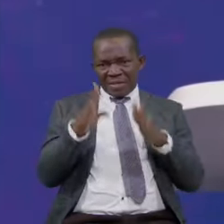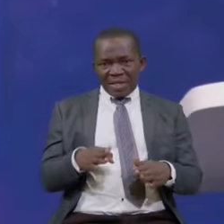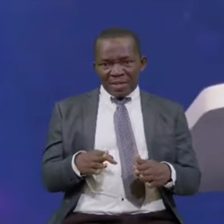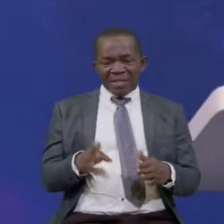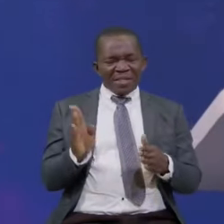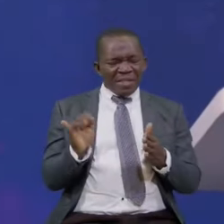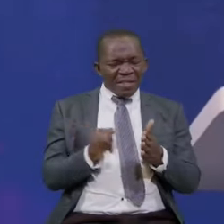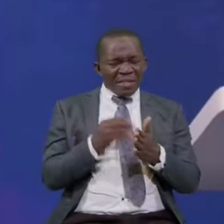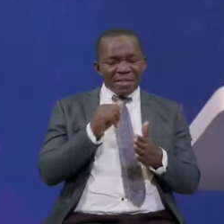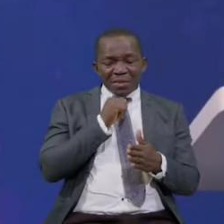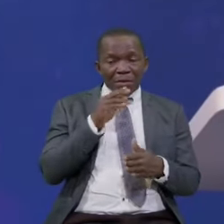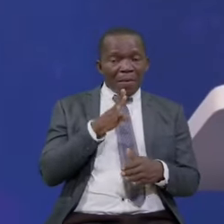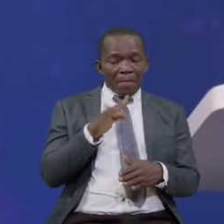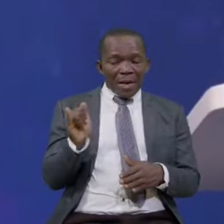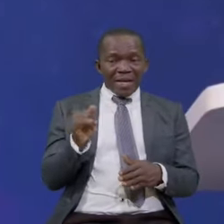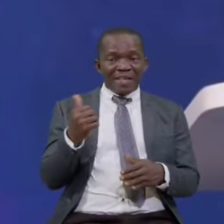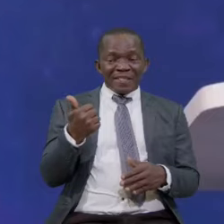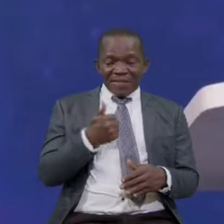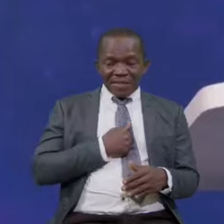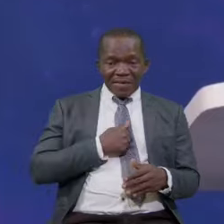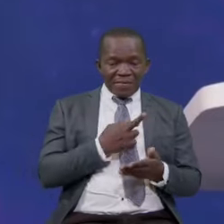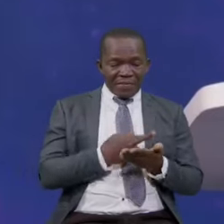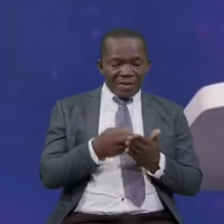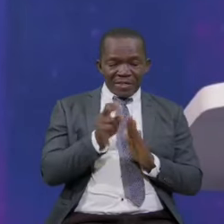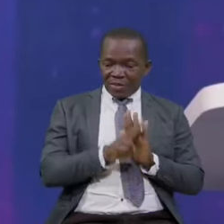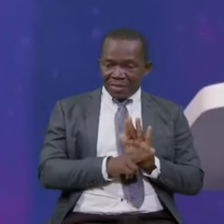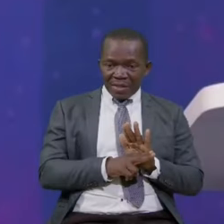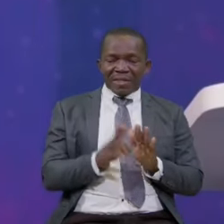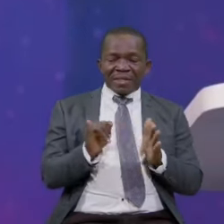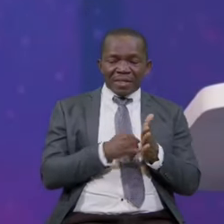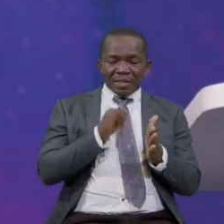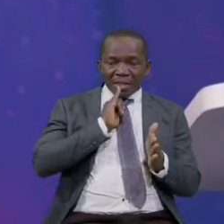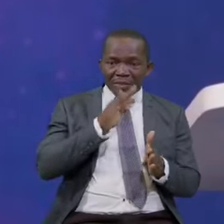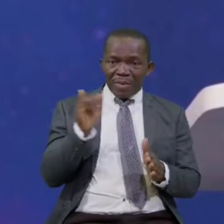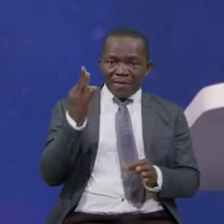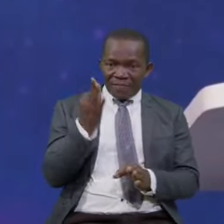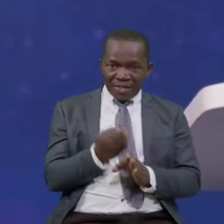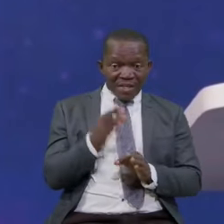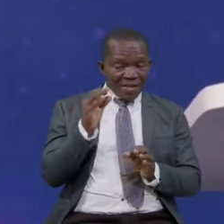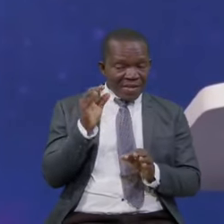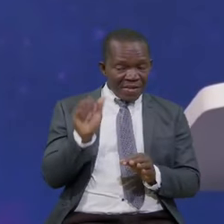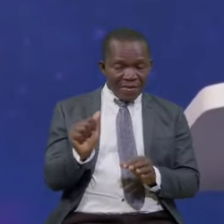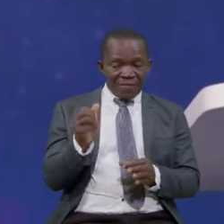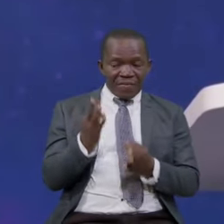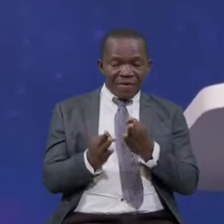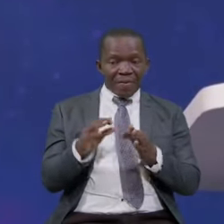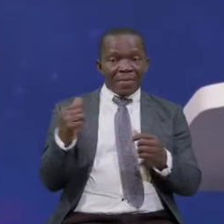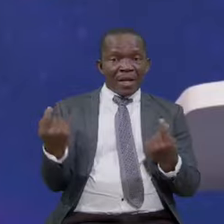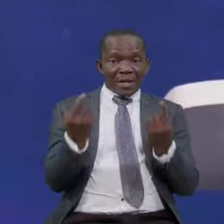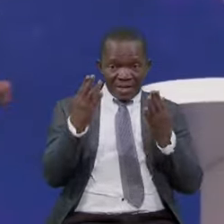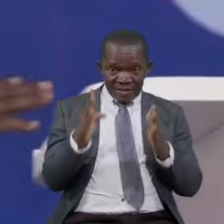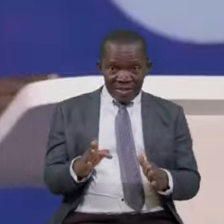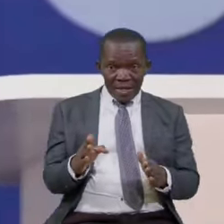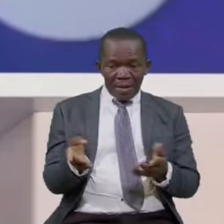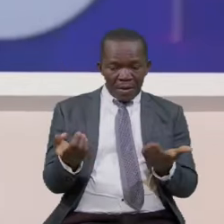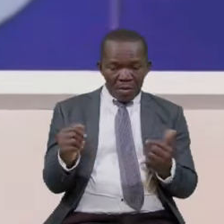si une prostituée vient et dit je suis désolé pour ce que j'ai fait je crois au Seigneur Jésus-Christ maintenant elle sera